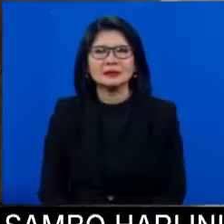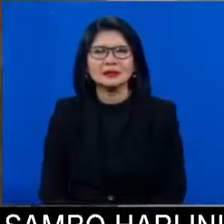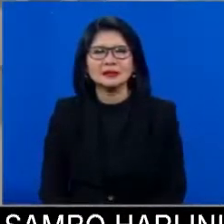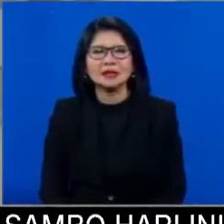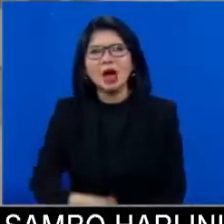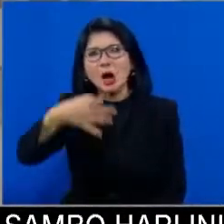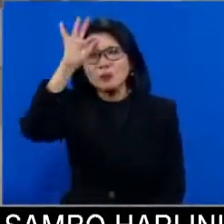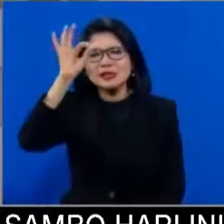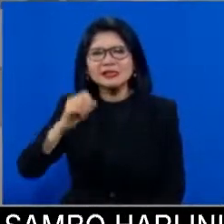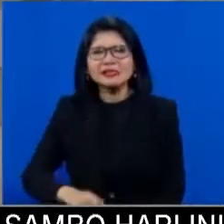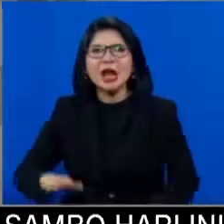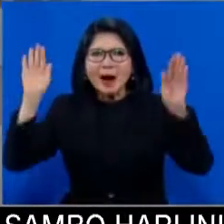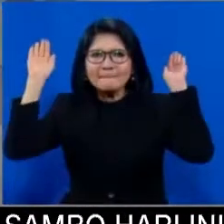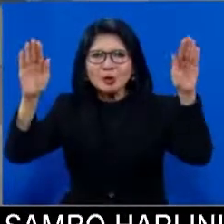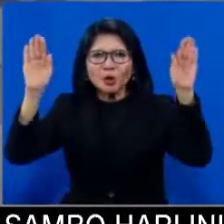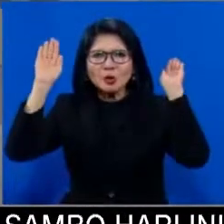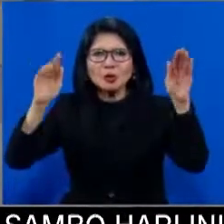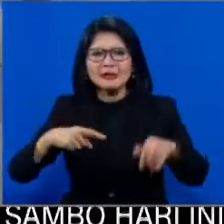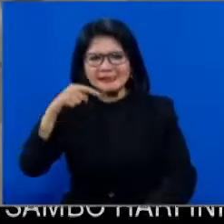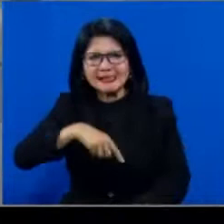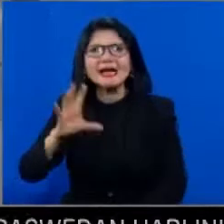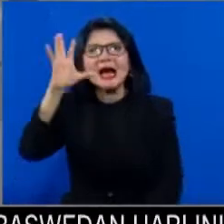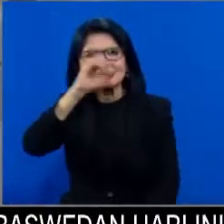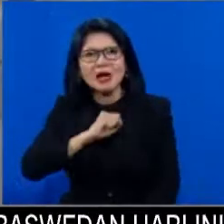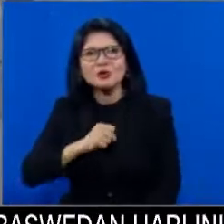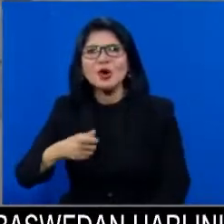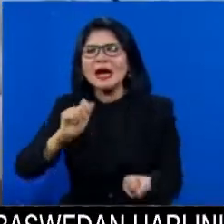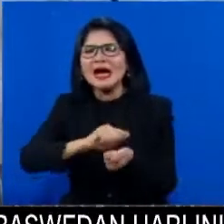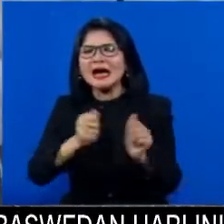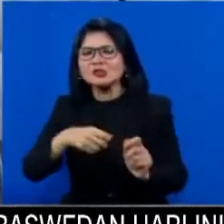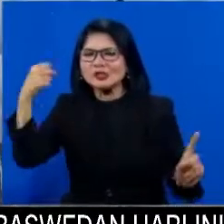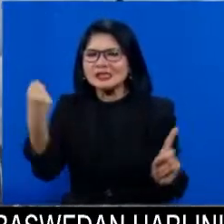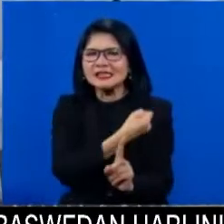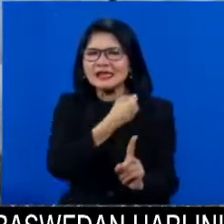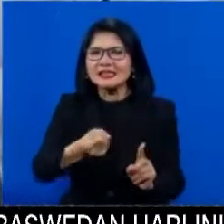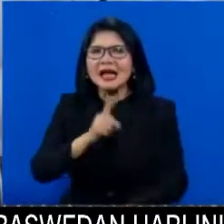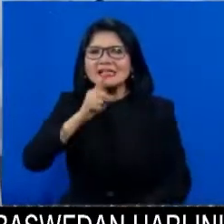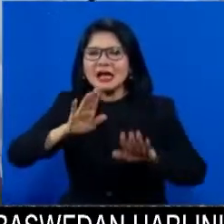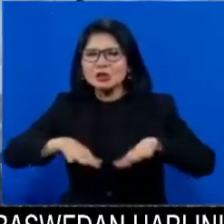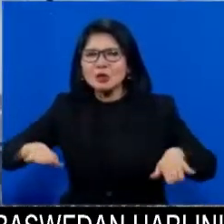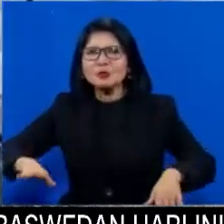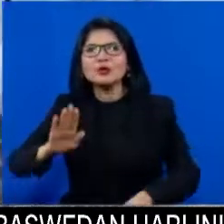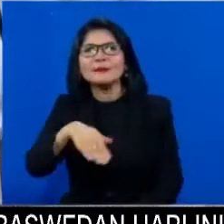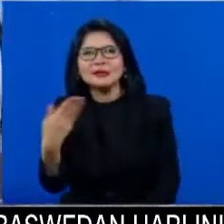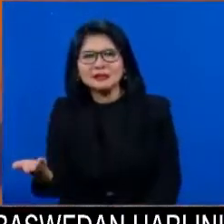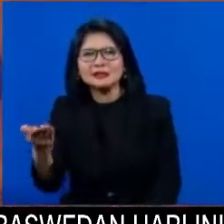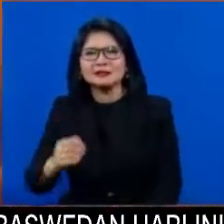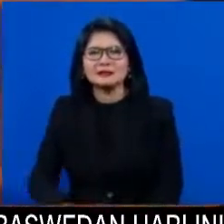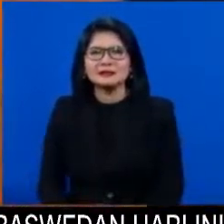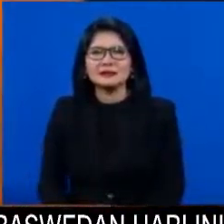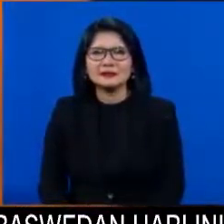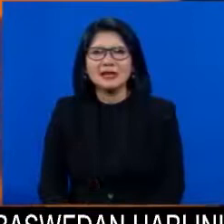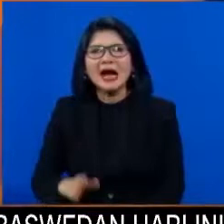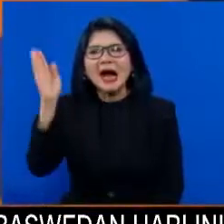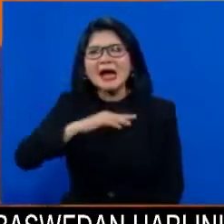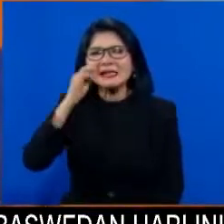Polres Ponorogo Jawa Timur akhirnya menemukan titik terang dalam kasus kekerasan yang berujung tewasnya santri Pondok Pesantren Gontor Pusat. Senin